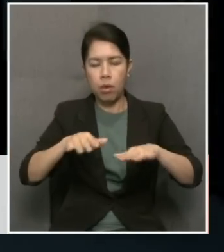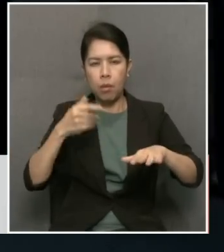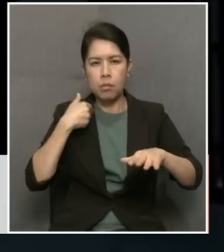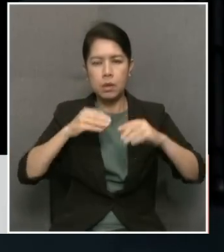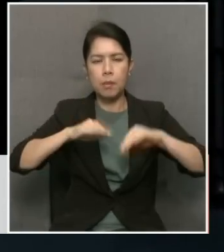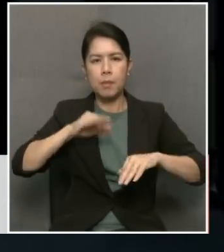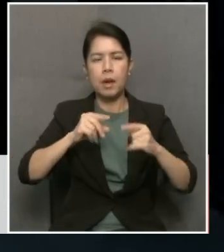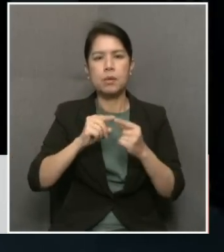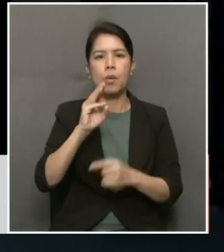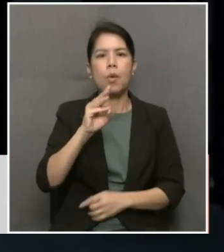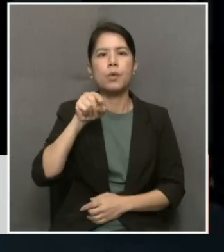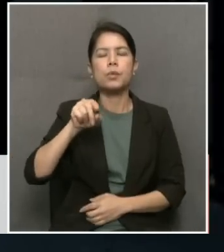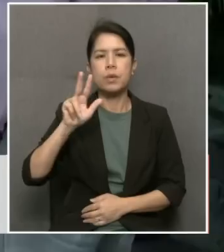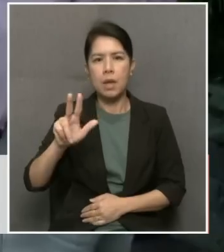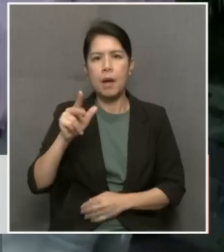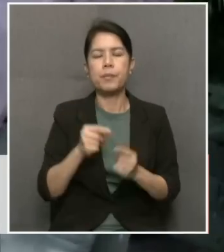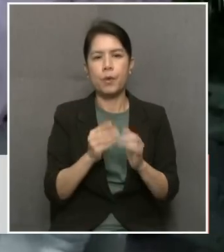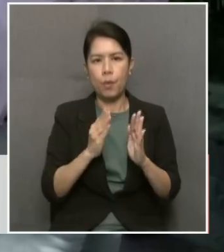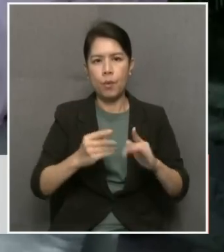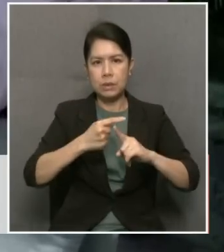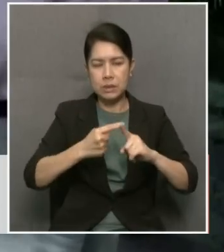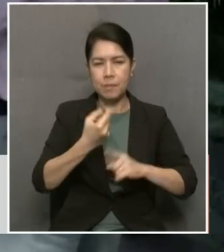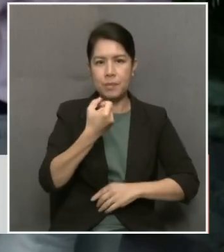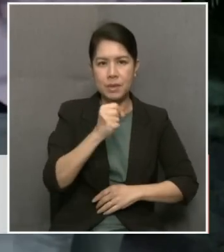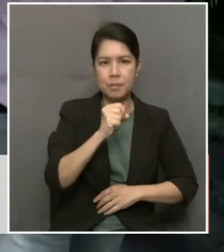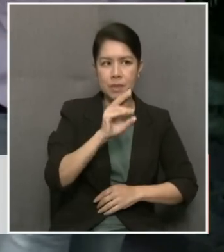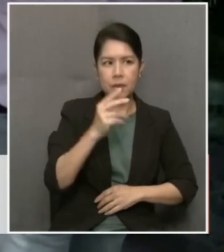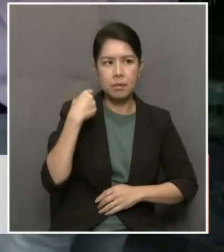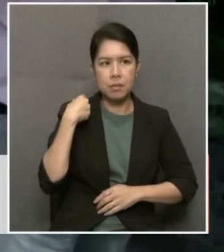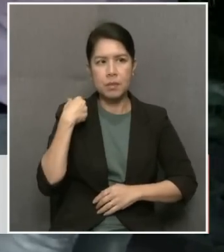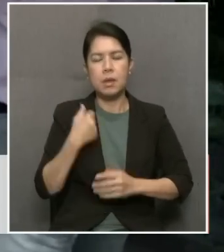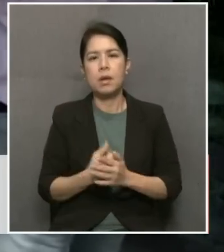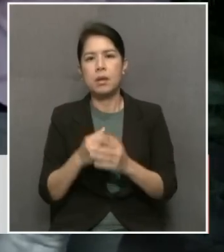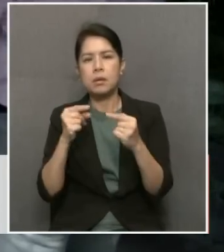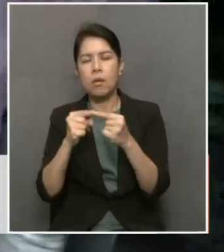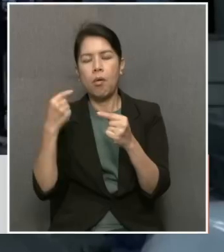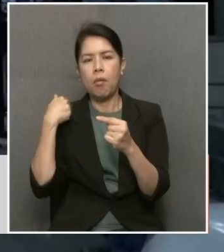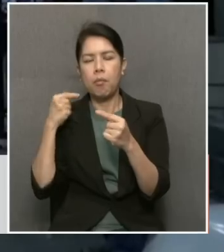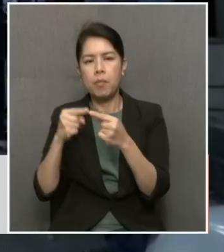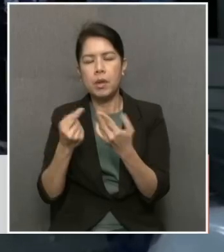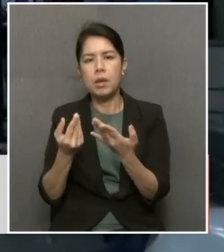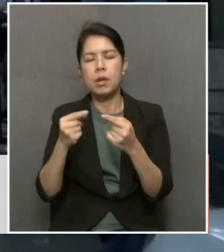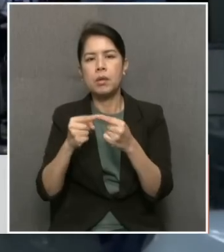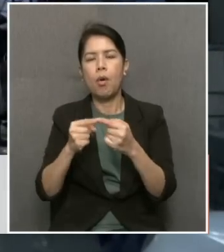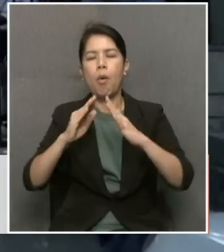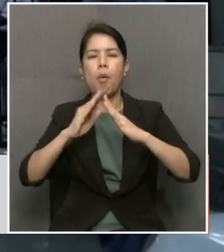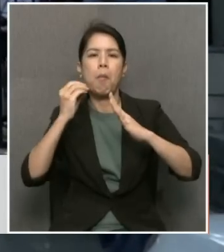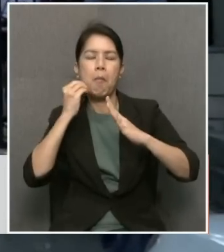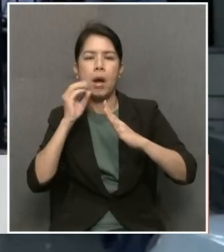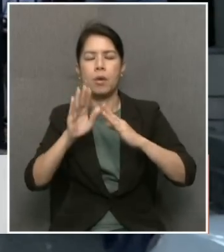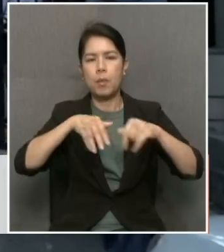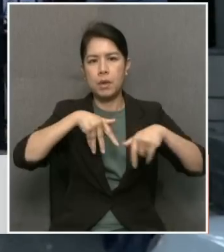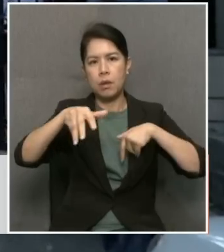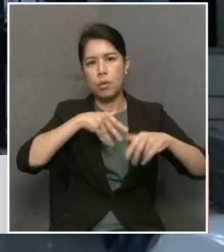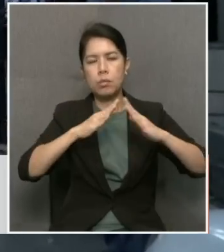ที่แผ่นดินไหวรายงานผู้บาดเจ็บ17คนมีผู้คนสูญหาย1คนเกิดดินถล่มหลายจุดอาคารบ้านเรือนหลายหลังพัง